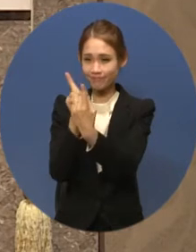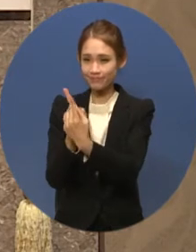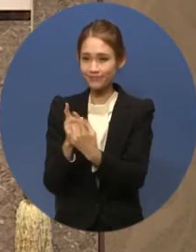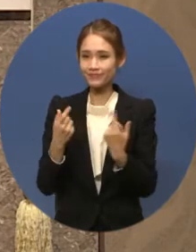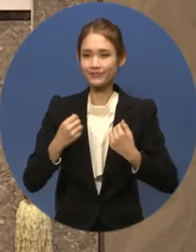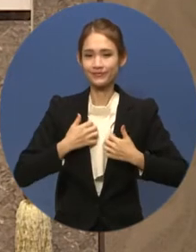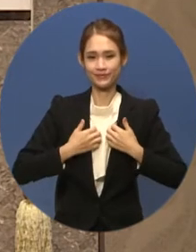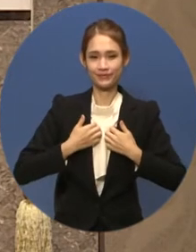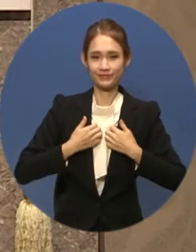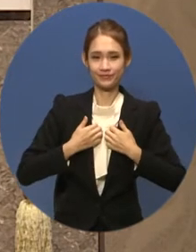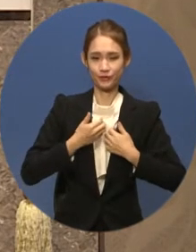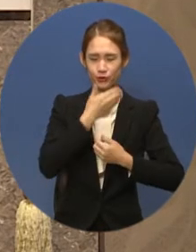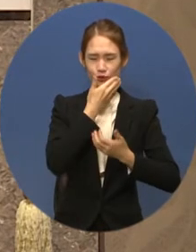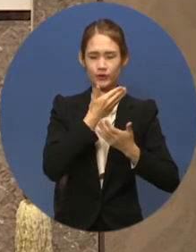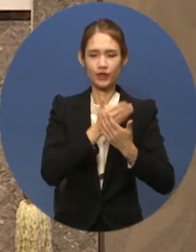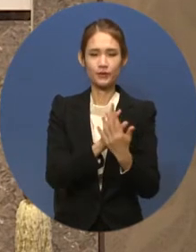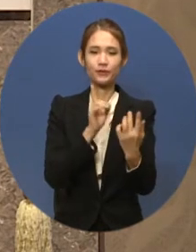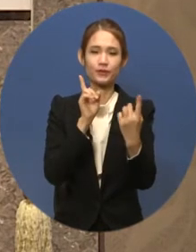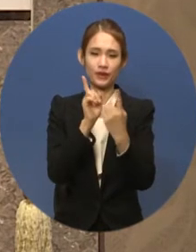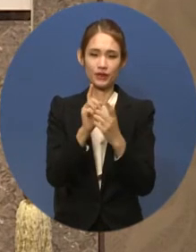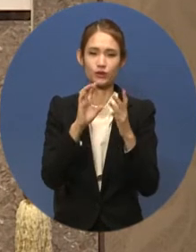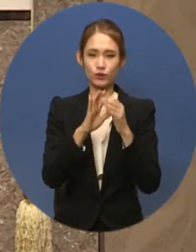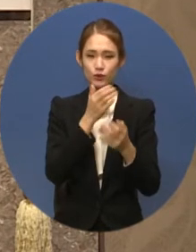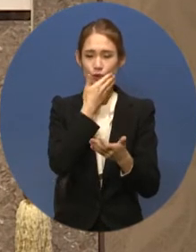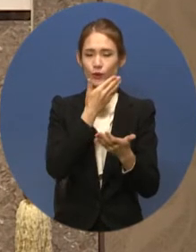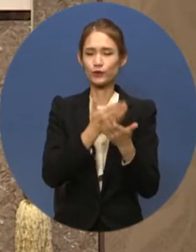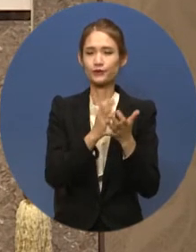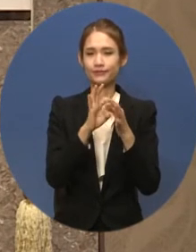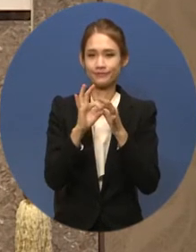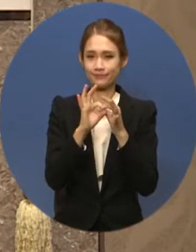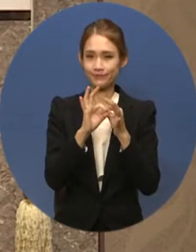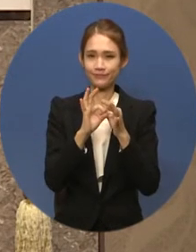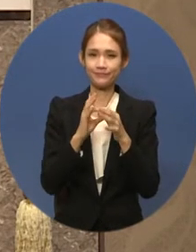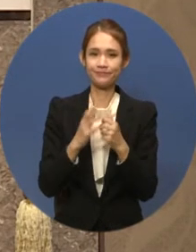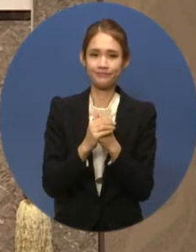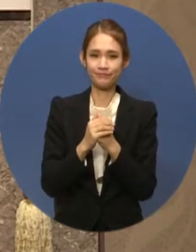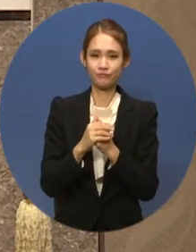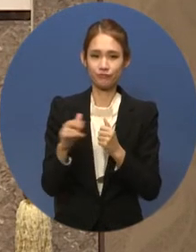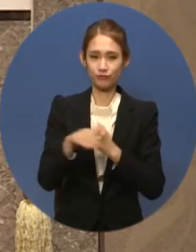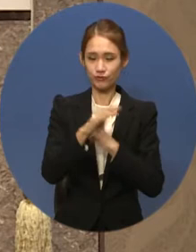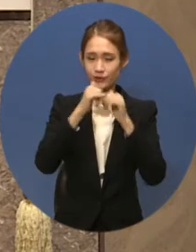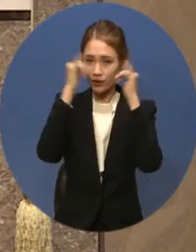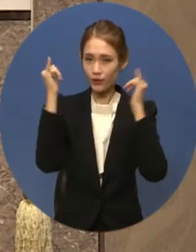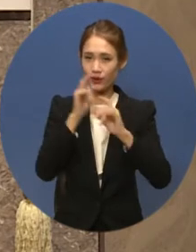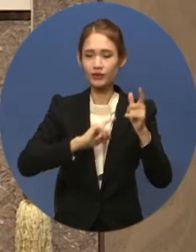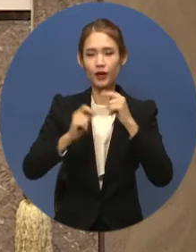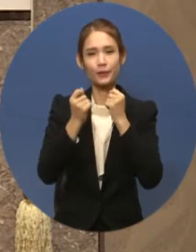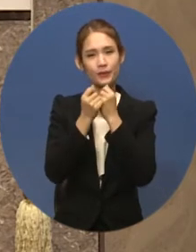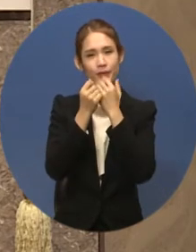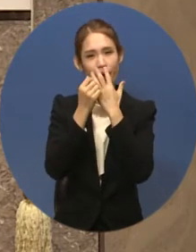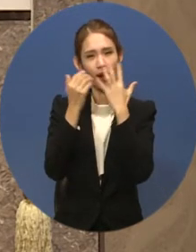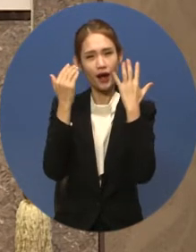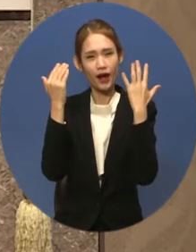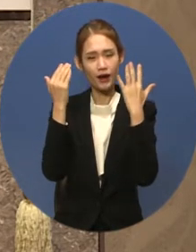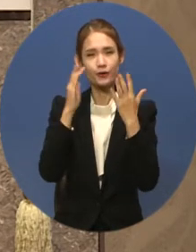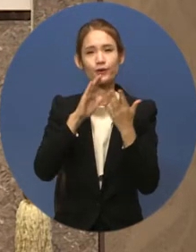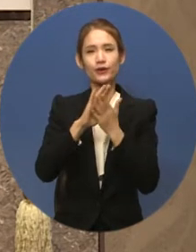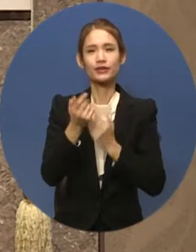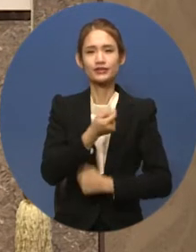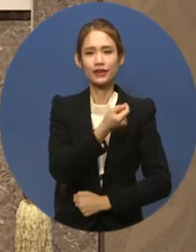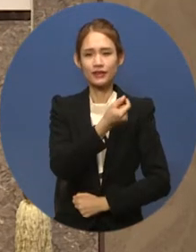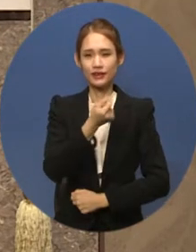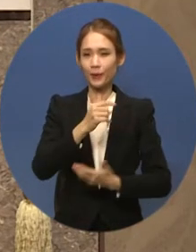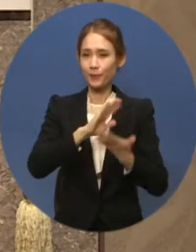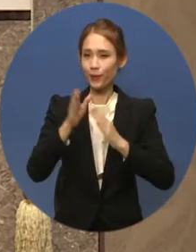오늘 이 귀한 만남으로 이 또 소중한 인연으로 우리 사회가 좀 더 밝아질 수 있는 작은 변화들이 있기를